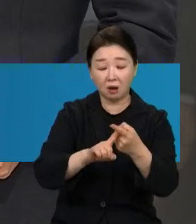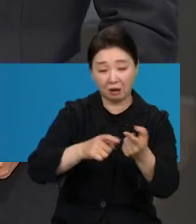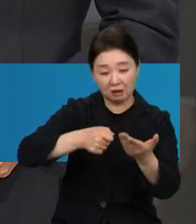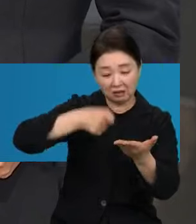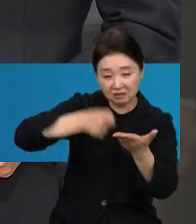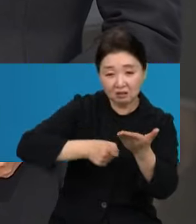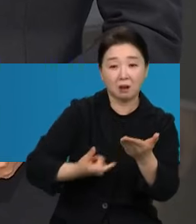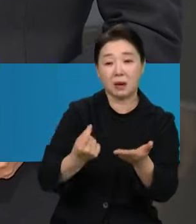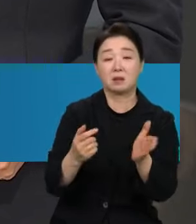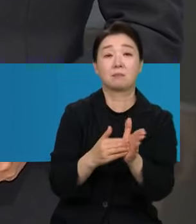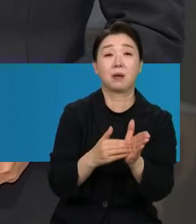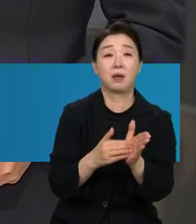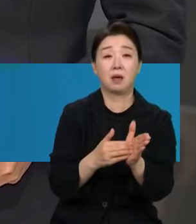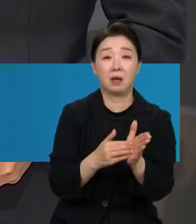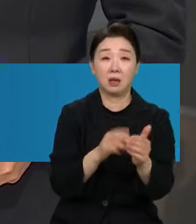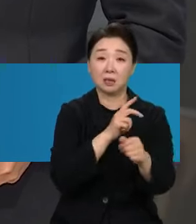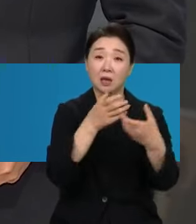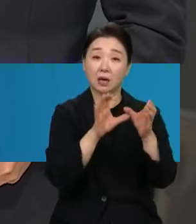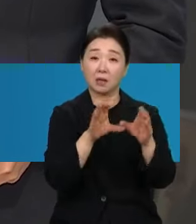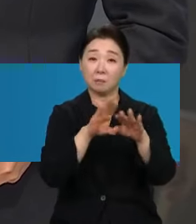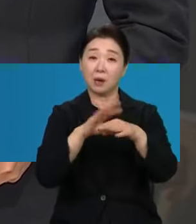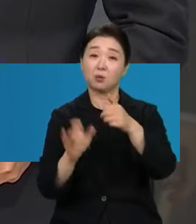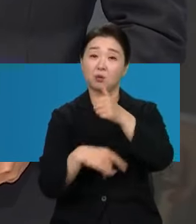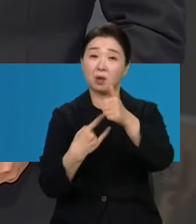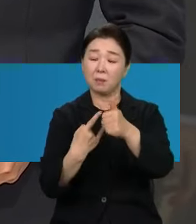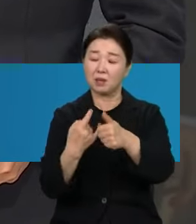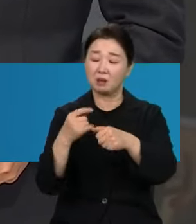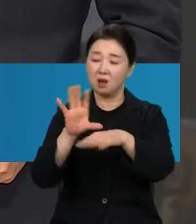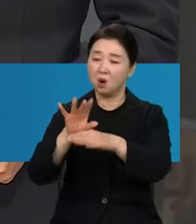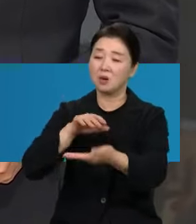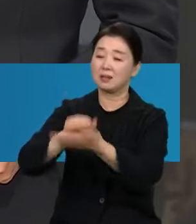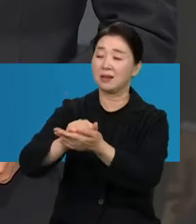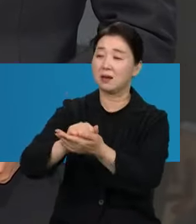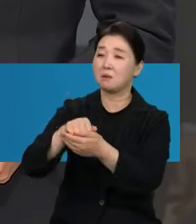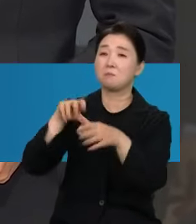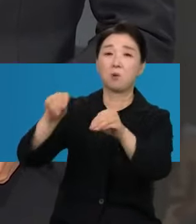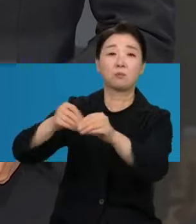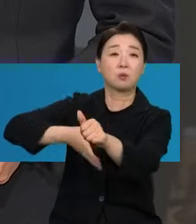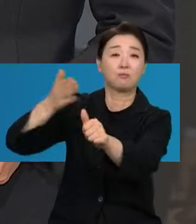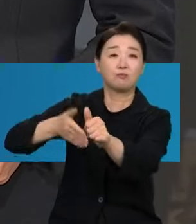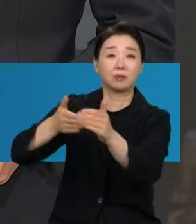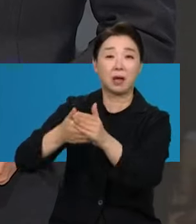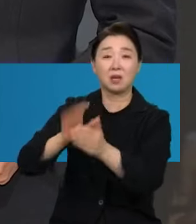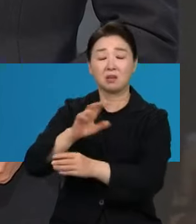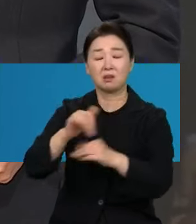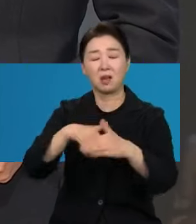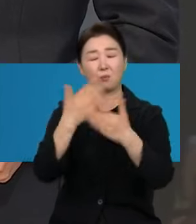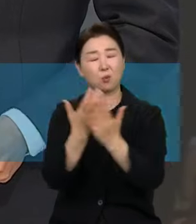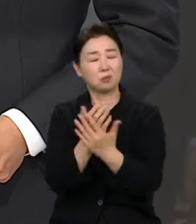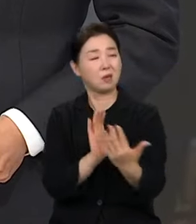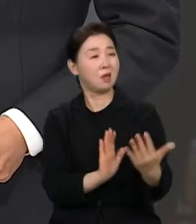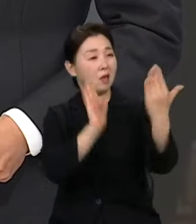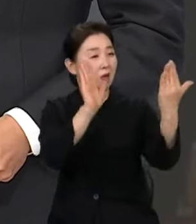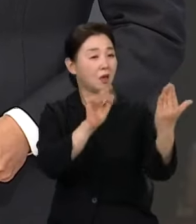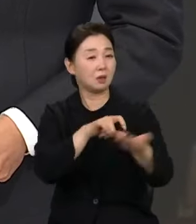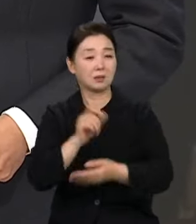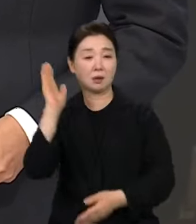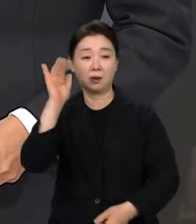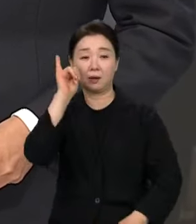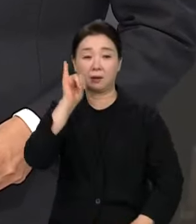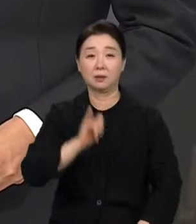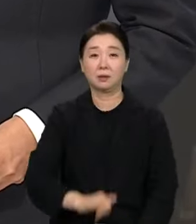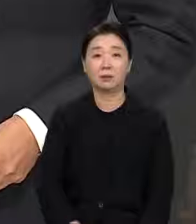건데 야당은 방통위 앞에서 언론 장악을 중단하라고 항의했고 여당도 맞불 기자회견을 벌였습니다. 유정화